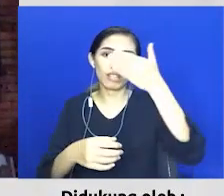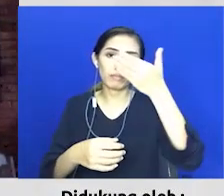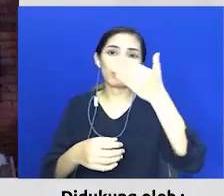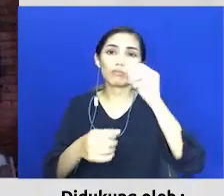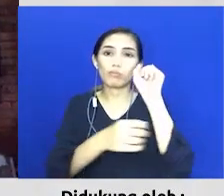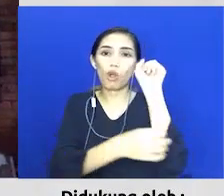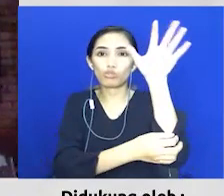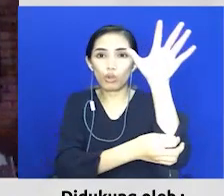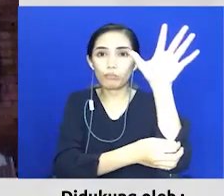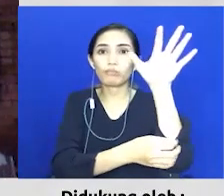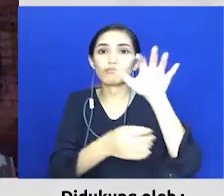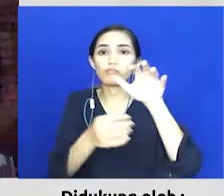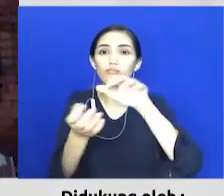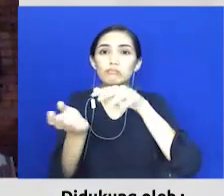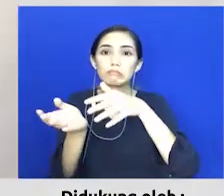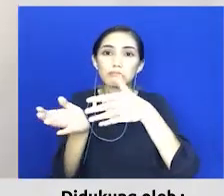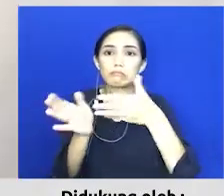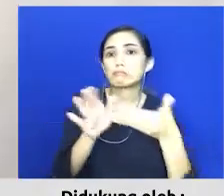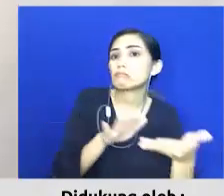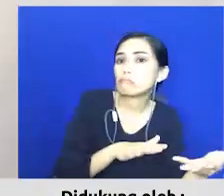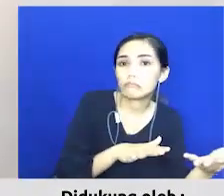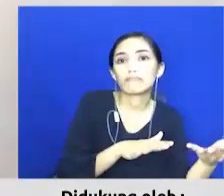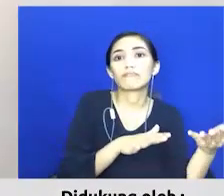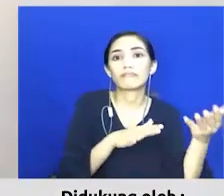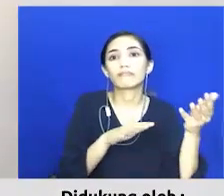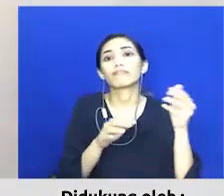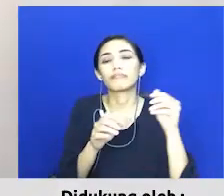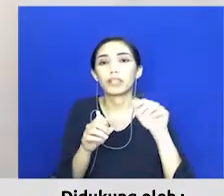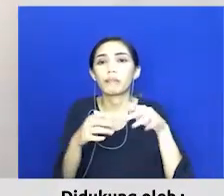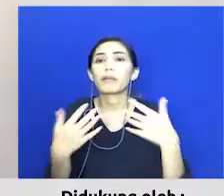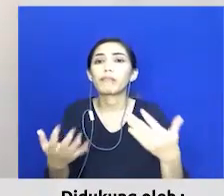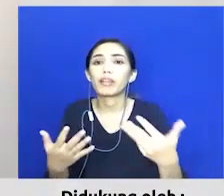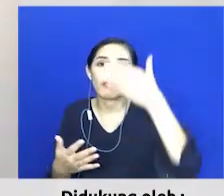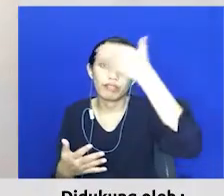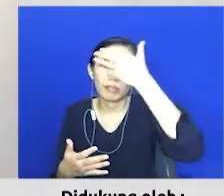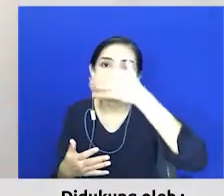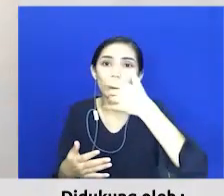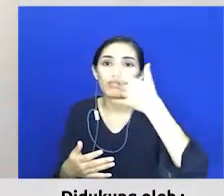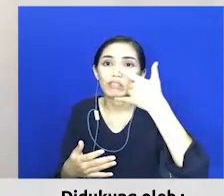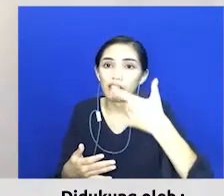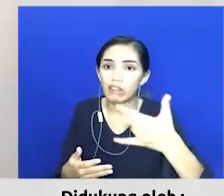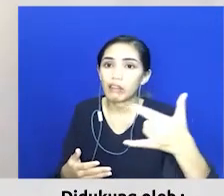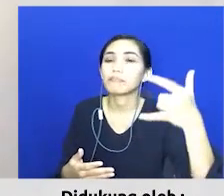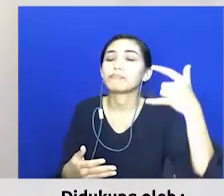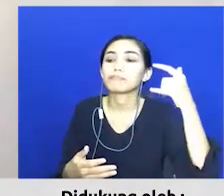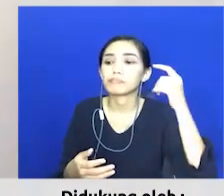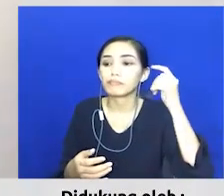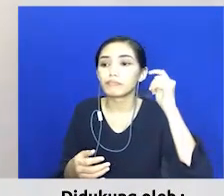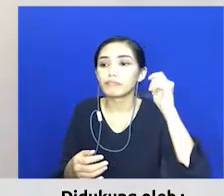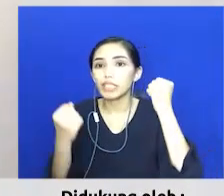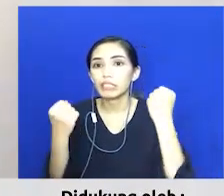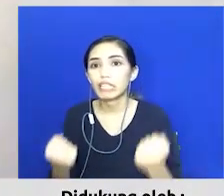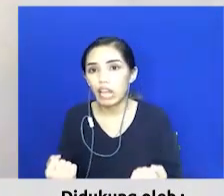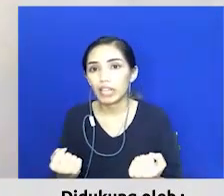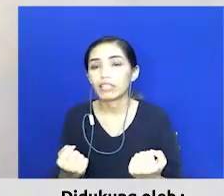juga tiarap gitu dan kita... Bagaimana mestinya film itu bisa tetap bisa bertahan, tetap